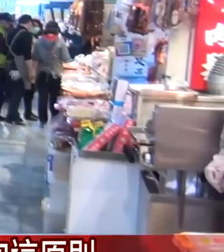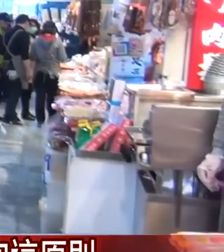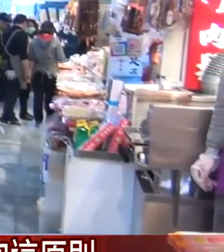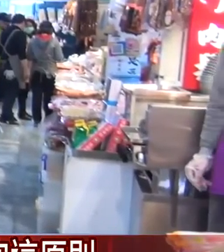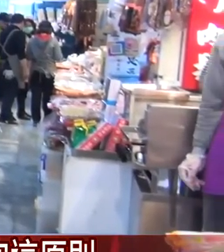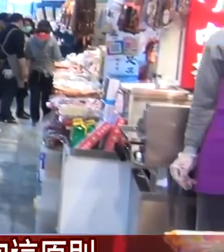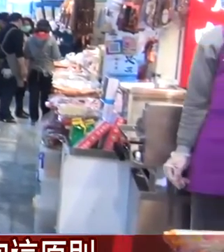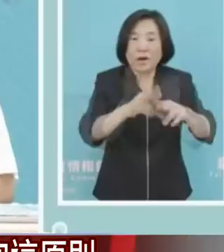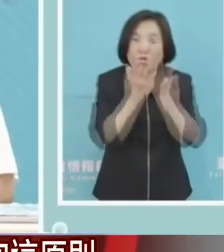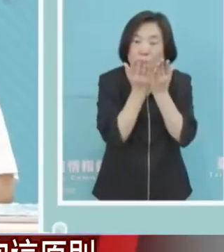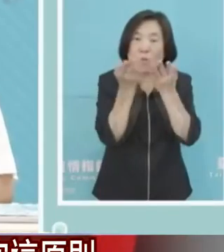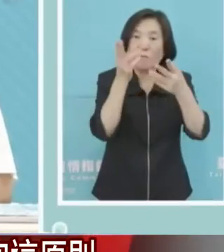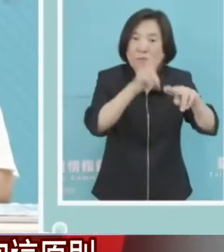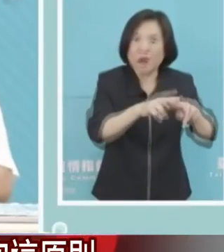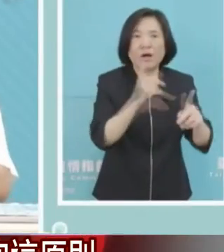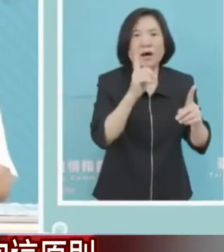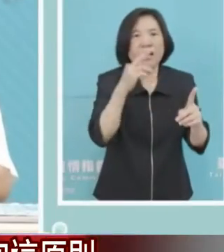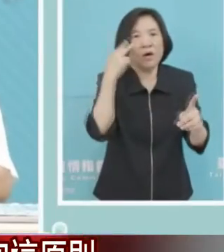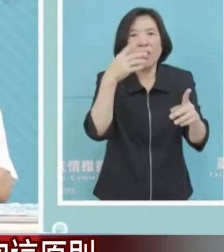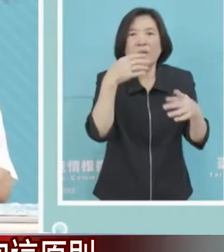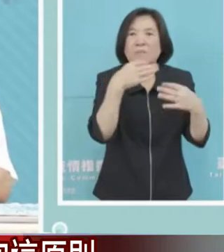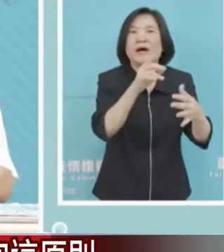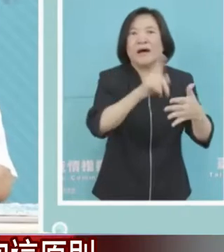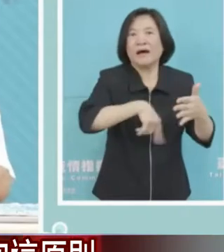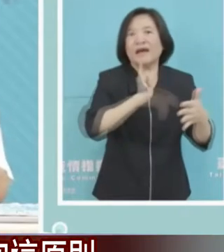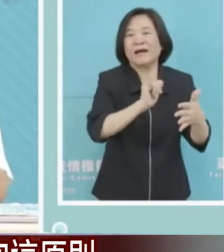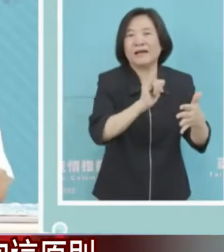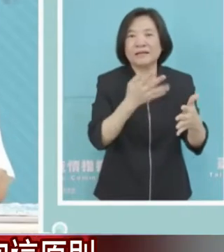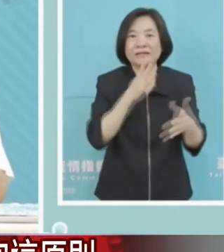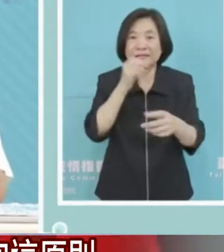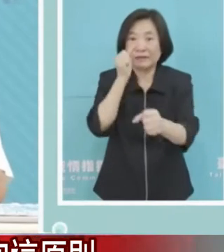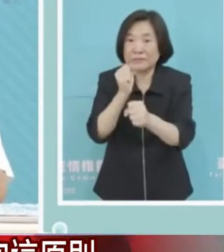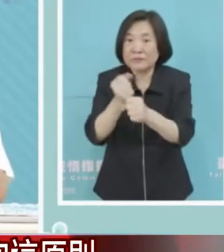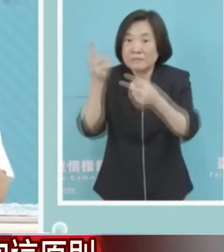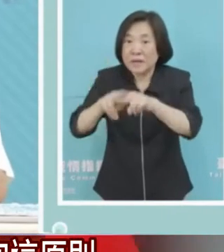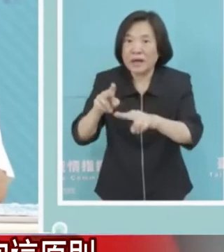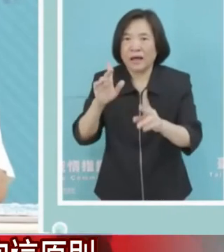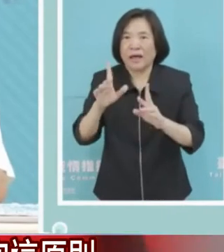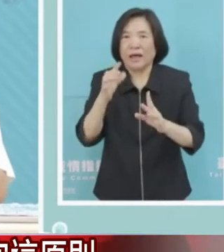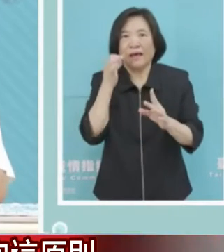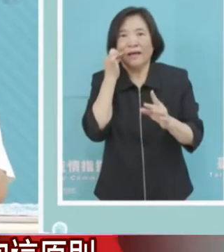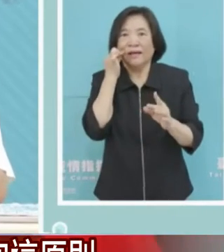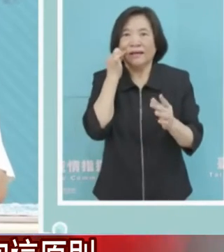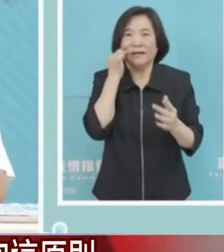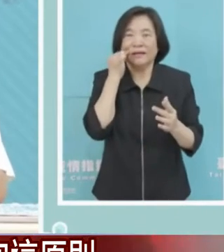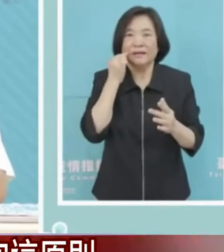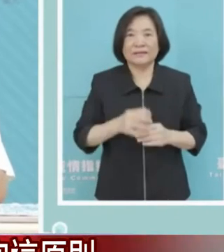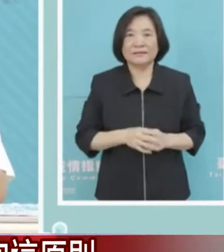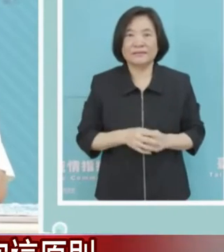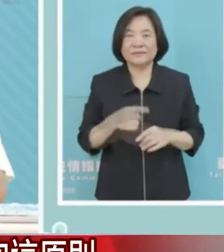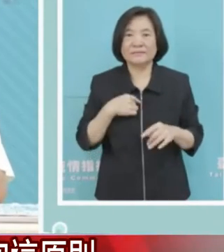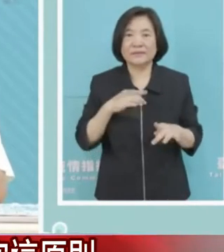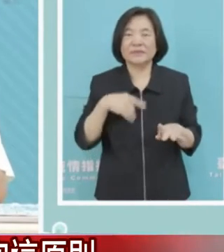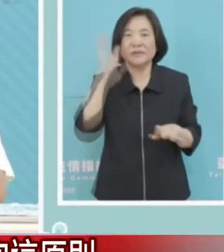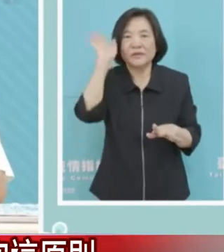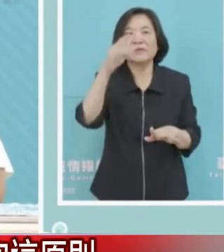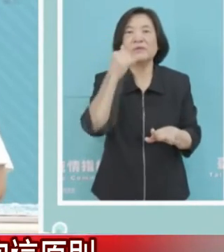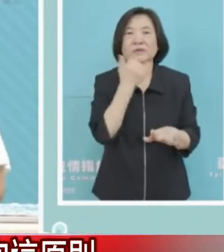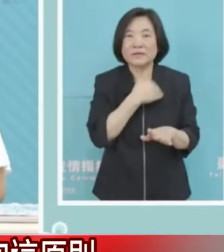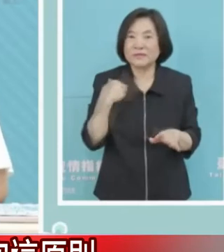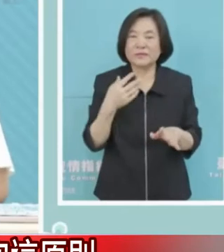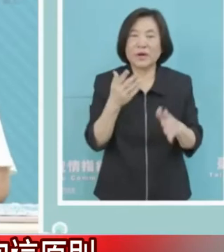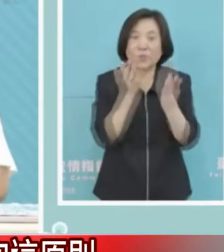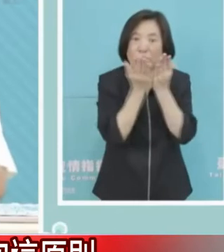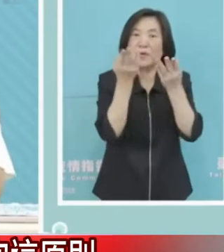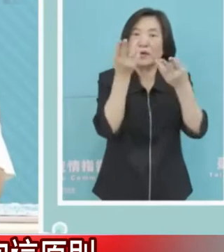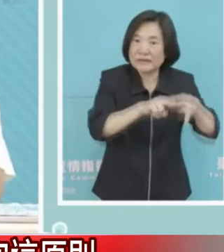易，停班停工更难，所以我们将来会常常会出现哦，停课但是不停班的局